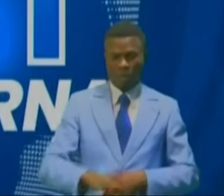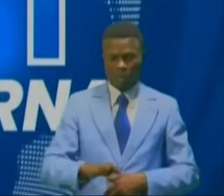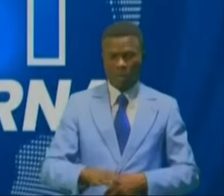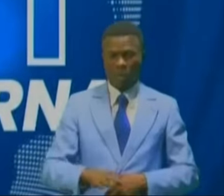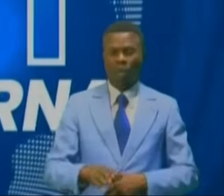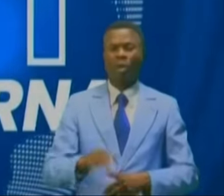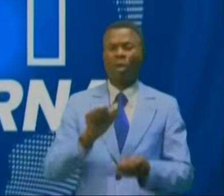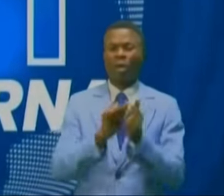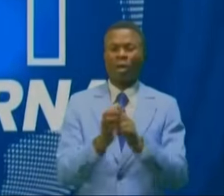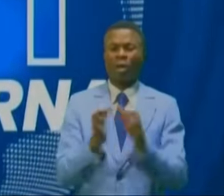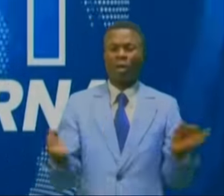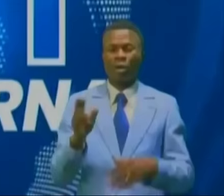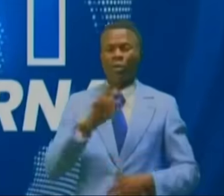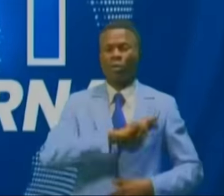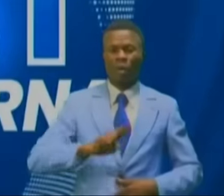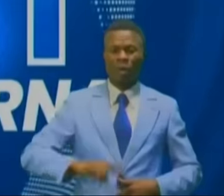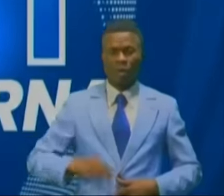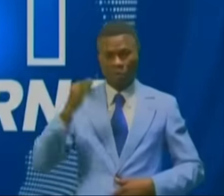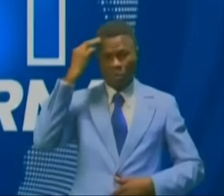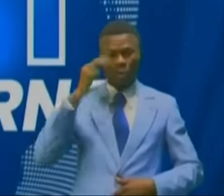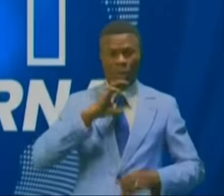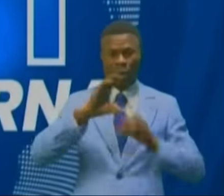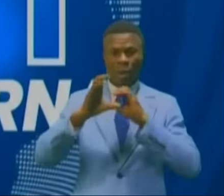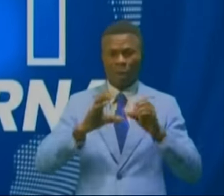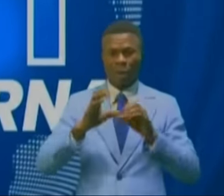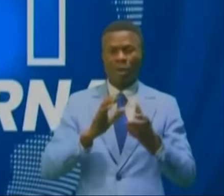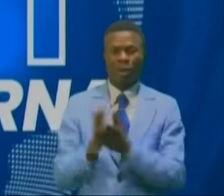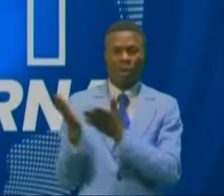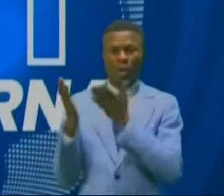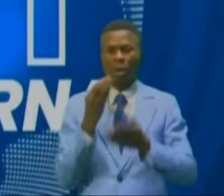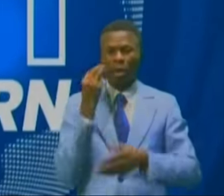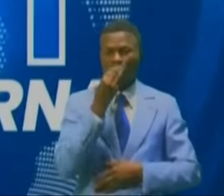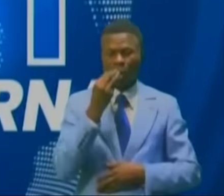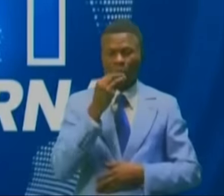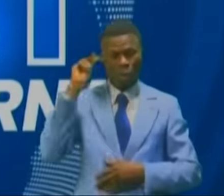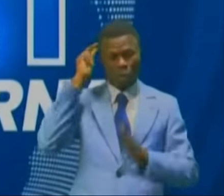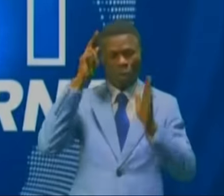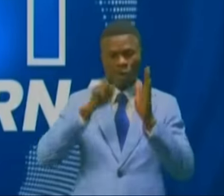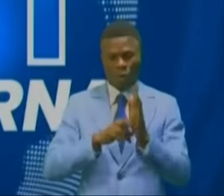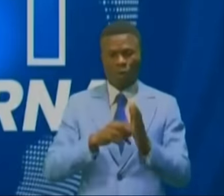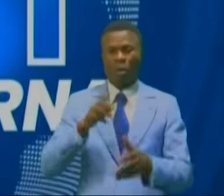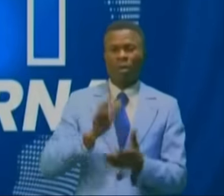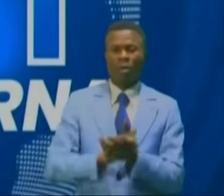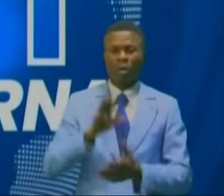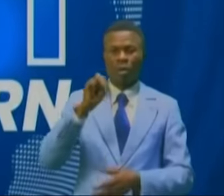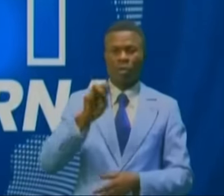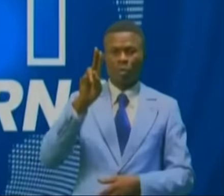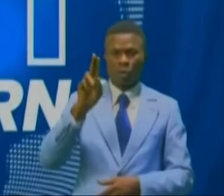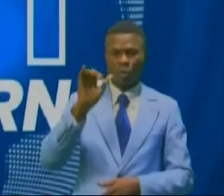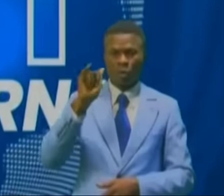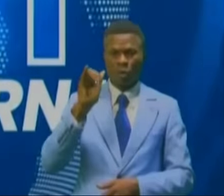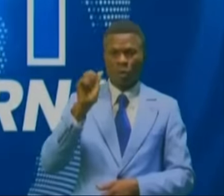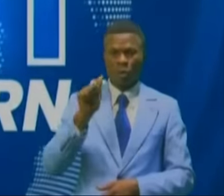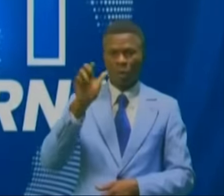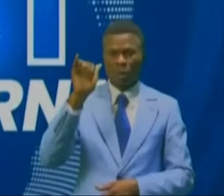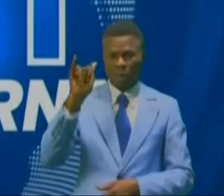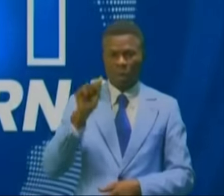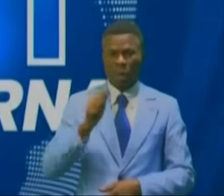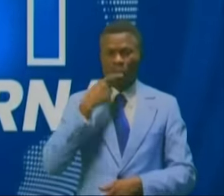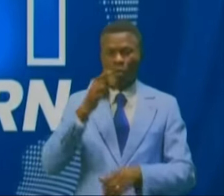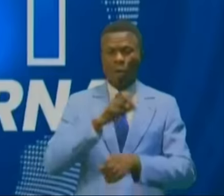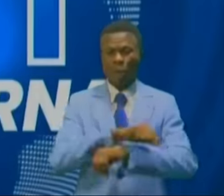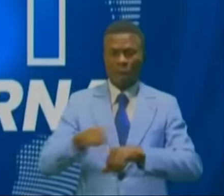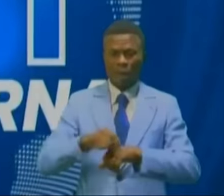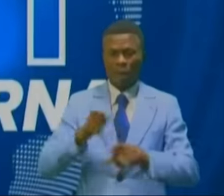fête dite du roi. Le ministre de la Communication et Médias et porte-parole du gouvernement Patrick Muyaya-Katembwe a martelé sur l'administration